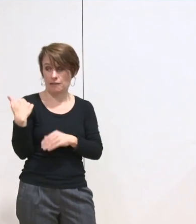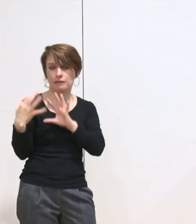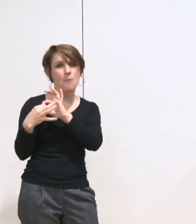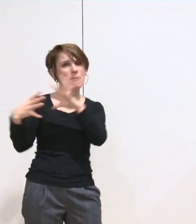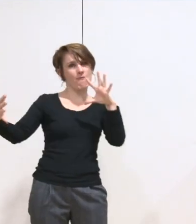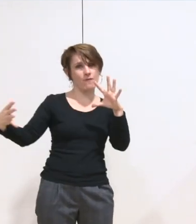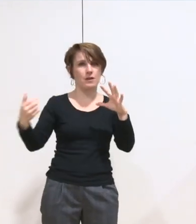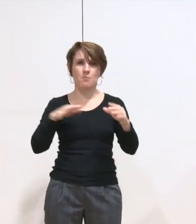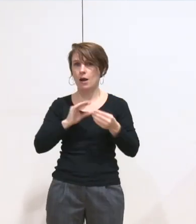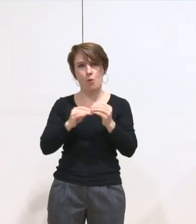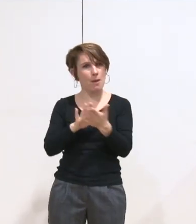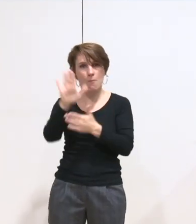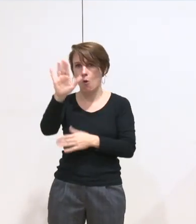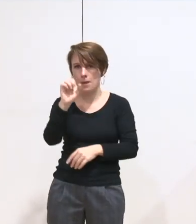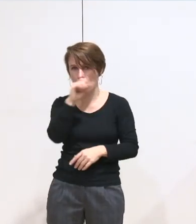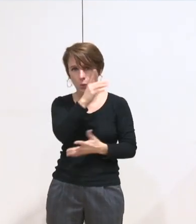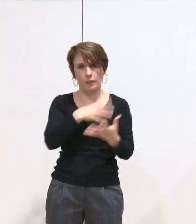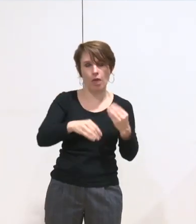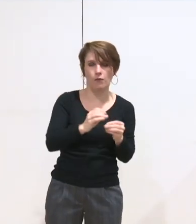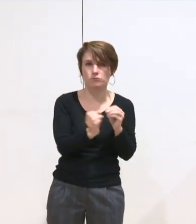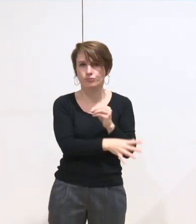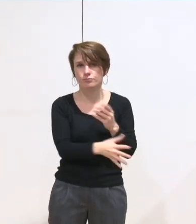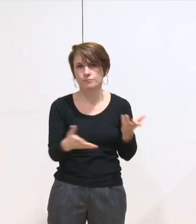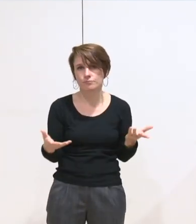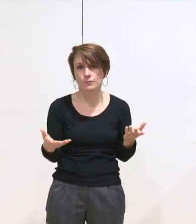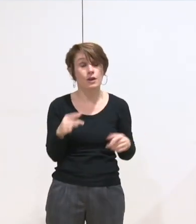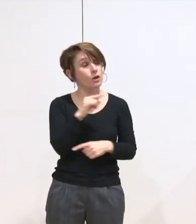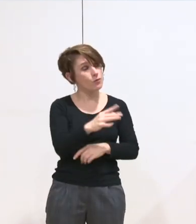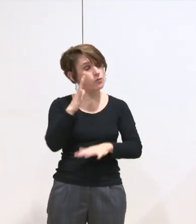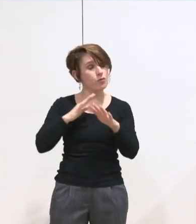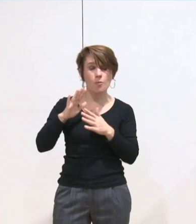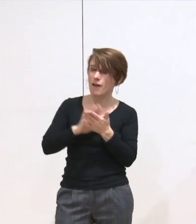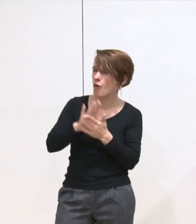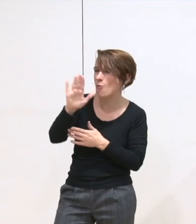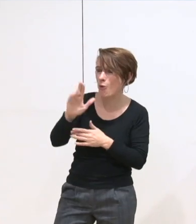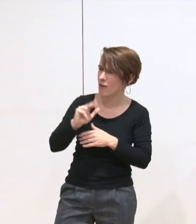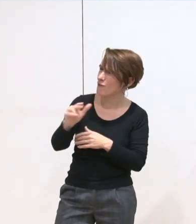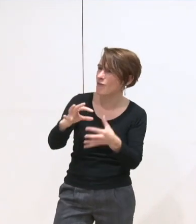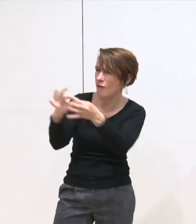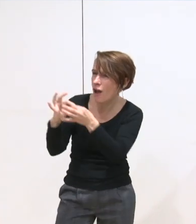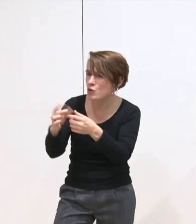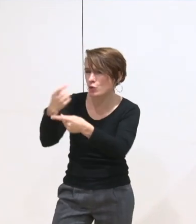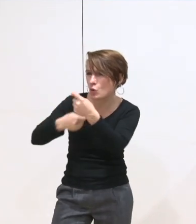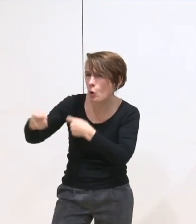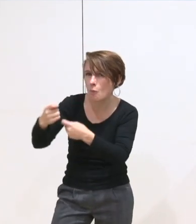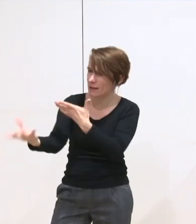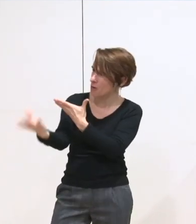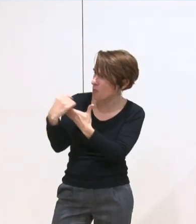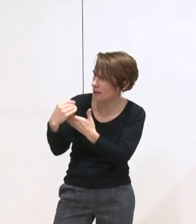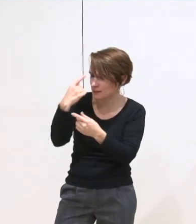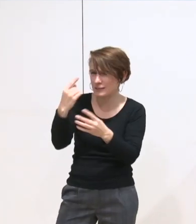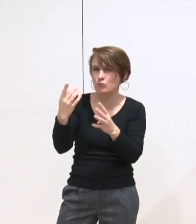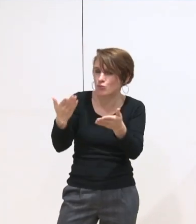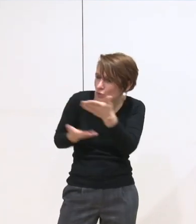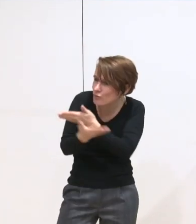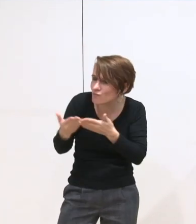économiques. Monsieur le maire, alors que vous vous étiez engagé à associer les unions de commerçants et les acteurs économiques à la réflexion sur les